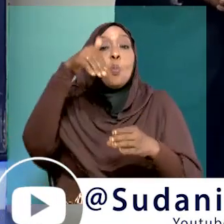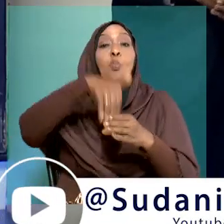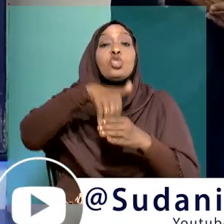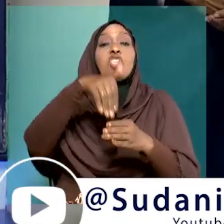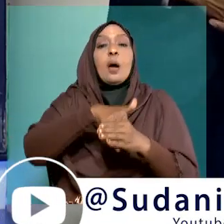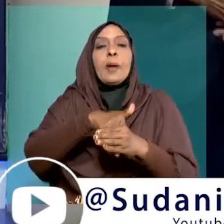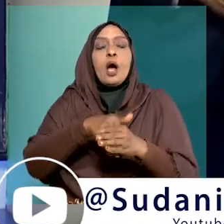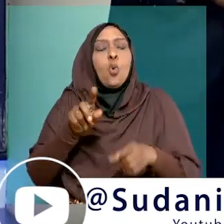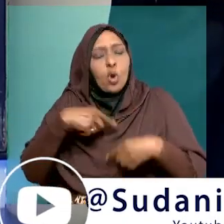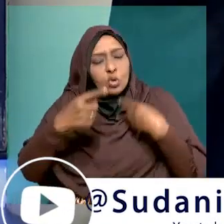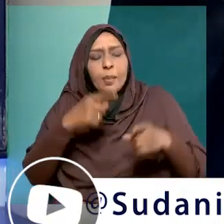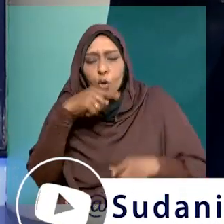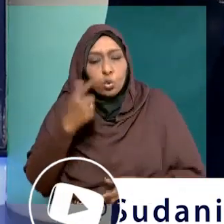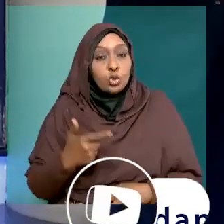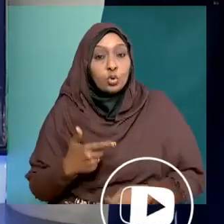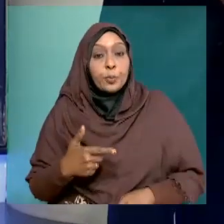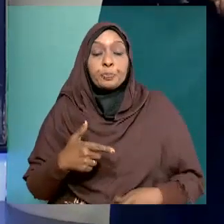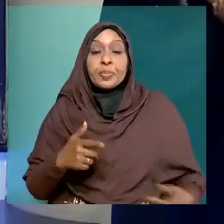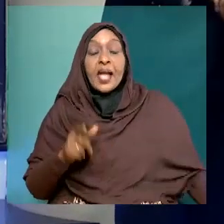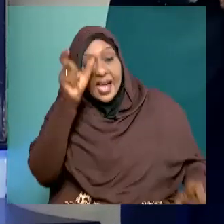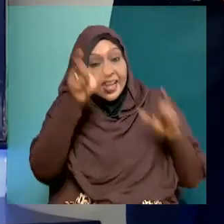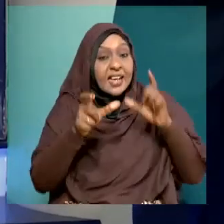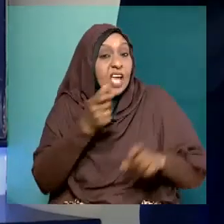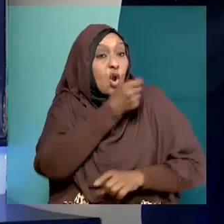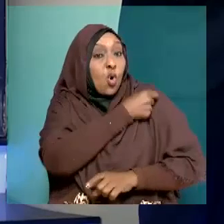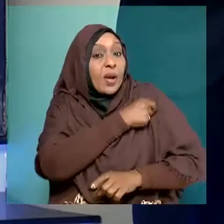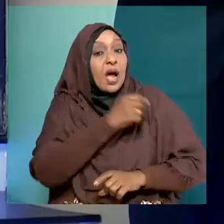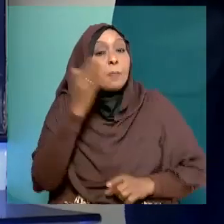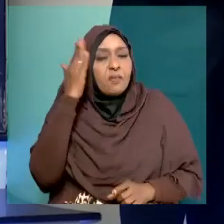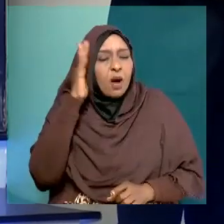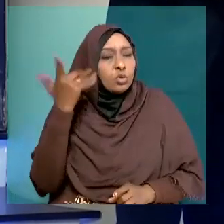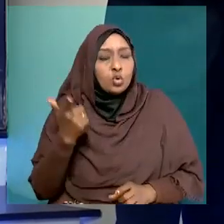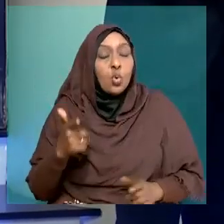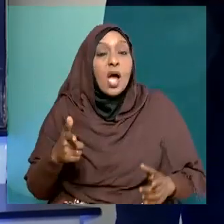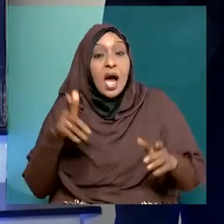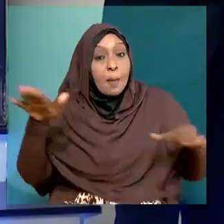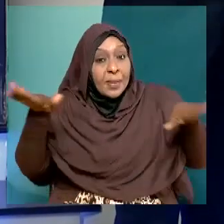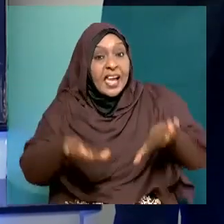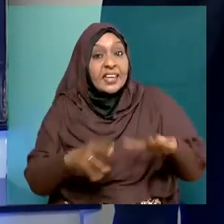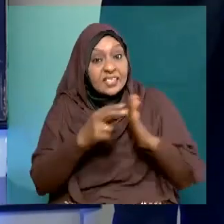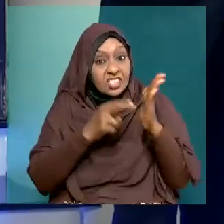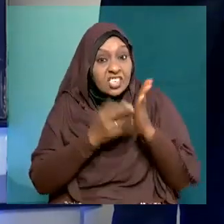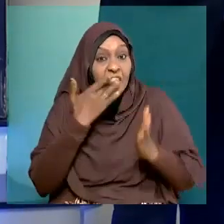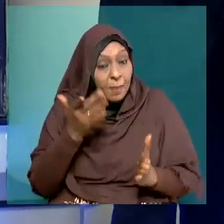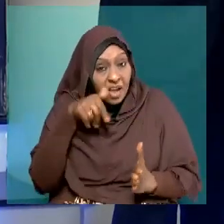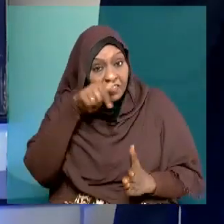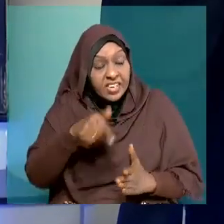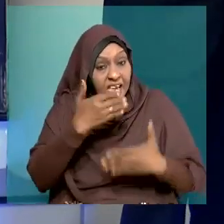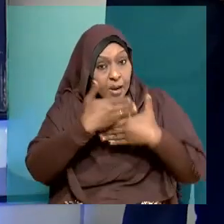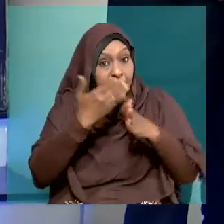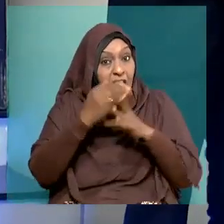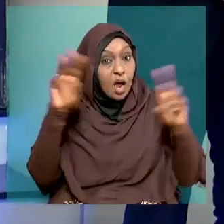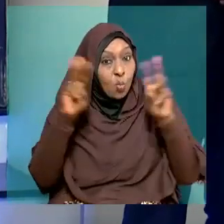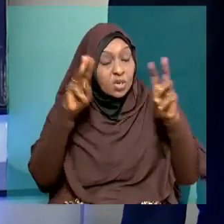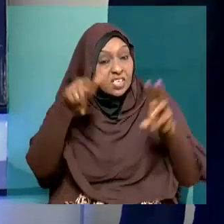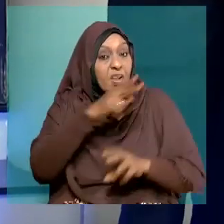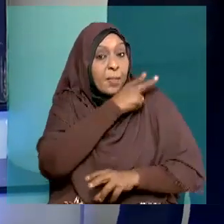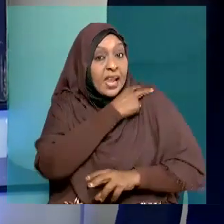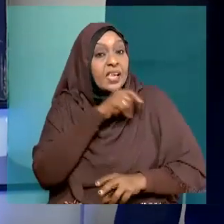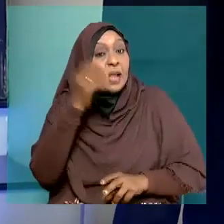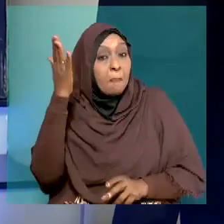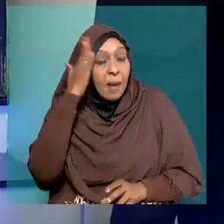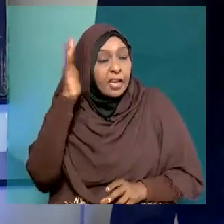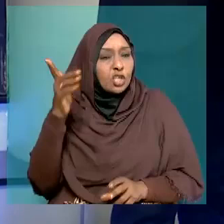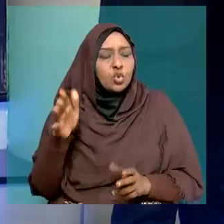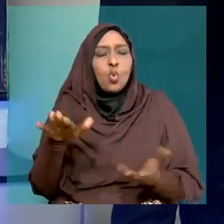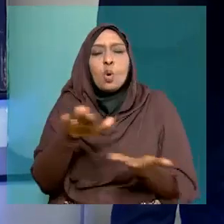النور فيقول: يعتقد هؤلاء الخبراء أن غياب المجالس التشريعية في منظومة البناء المؤسسي بالمحليات يعني وجود